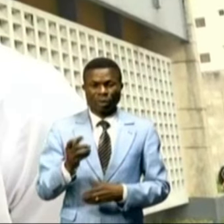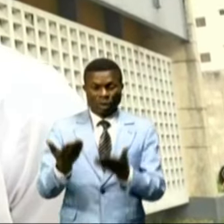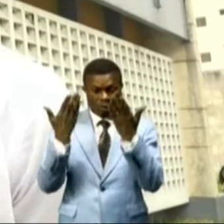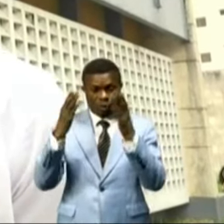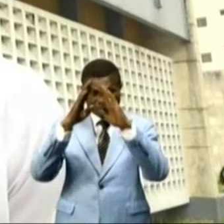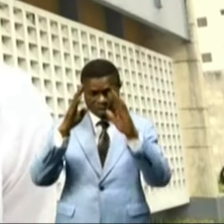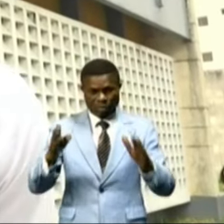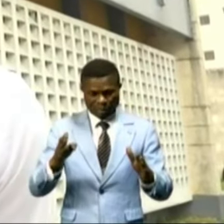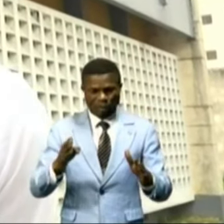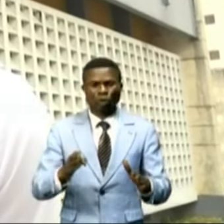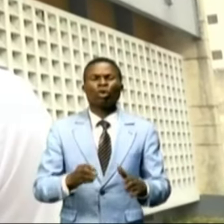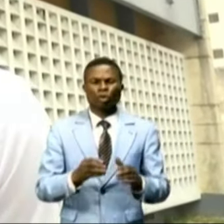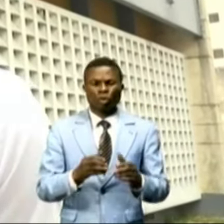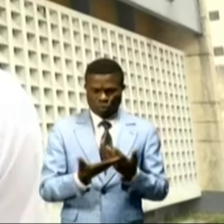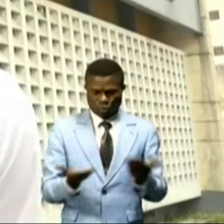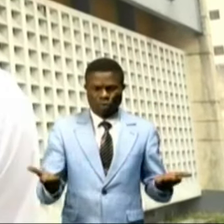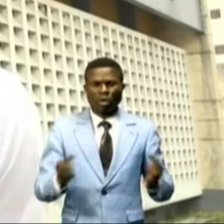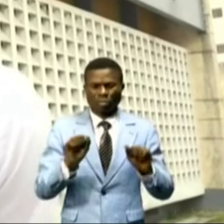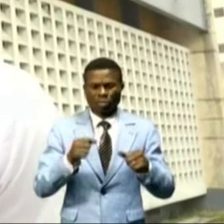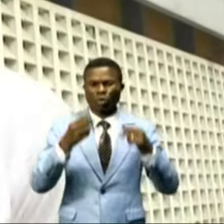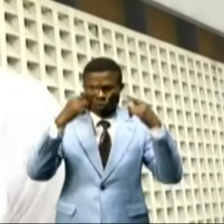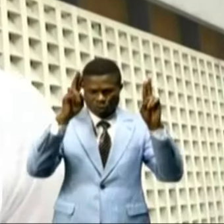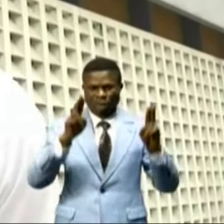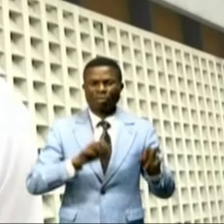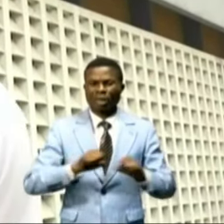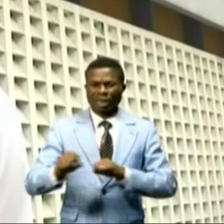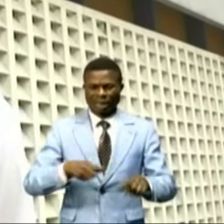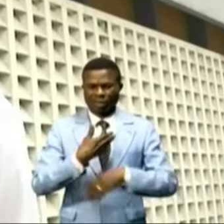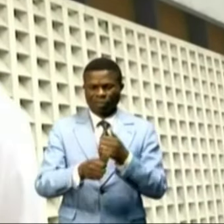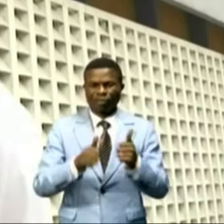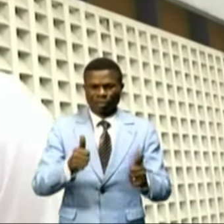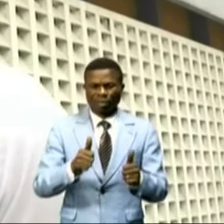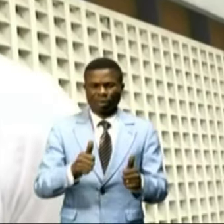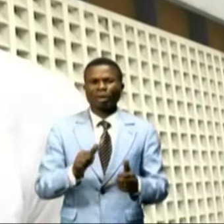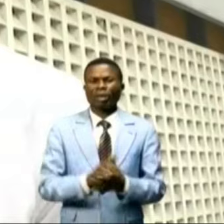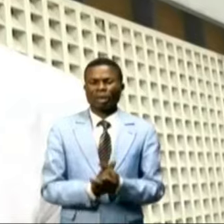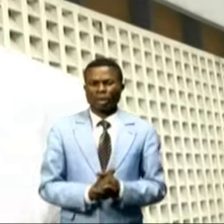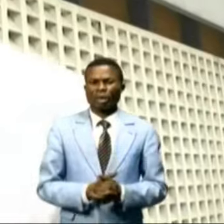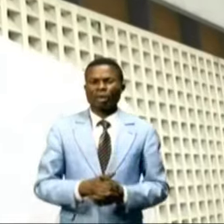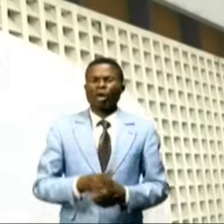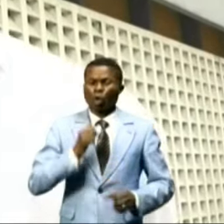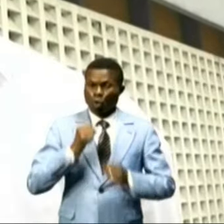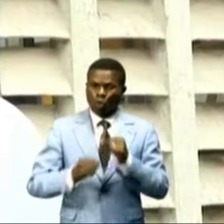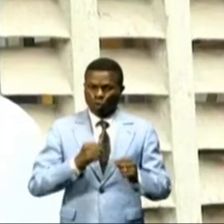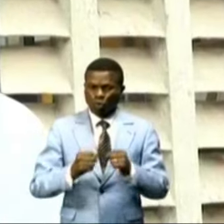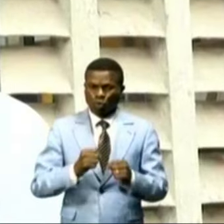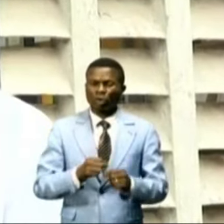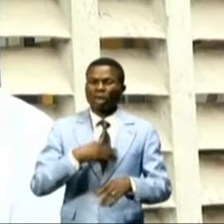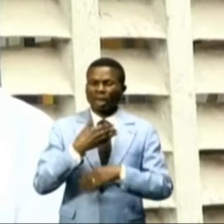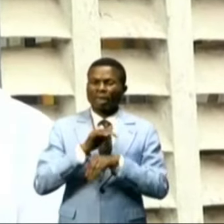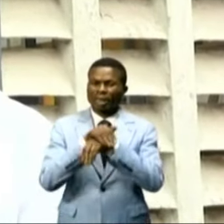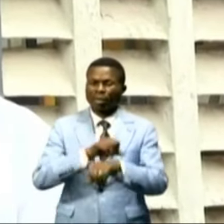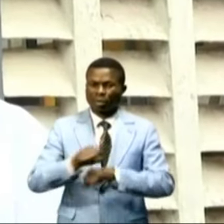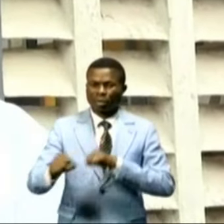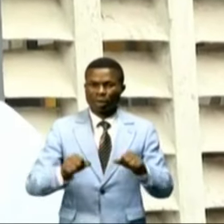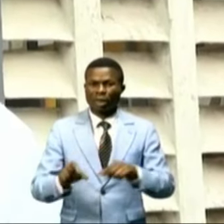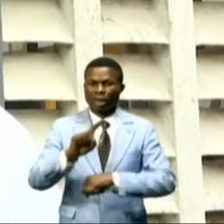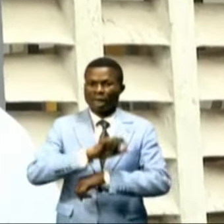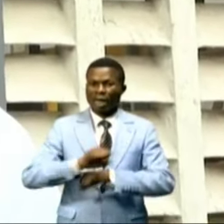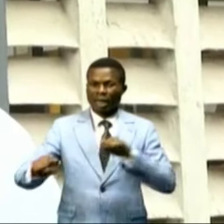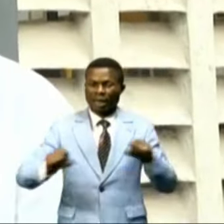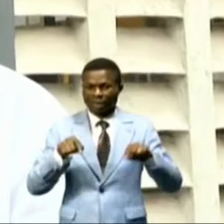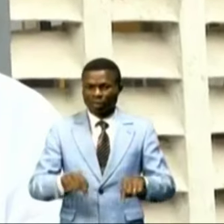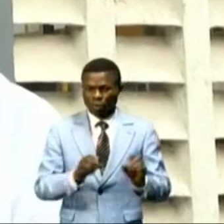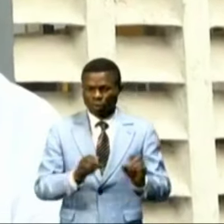tu te prépares. Quand tu arrives, tu trouves que c'est facile. Il faut affronter le risque et il faut avoir le courage de l'affronter. L'examen d'aujourd'hui, ça s'est très bien